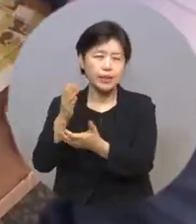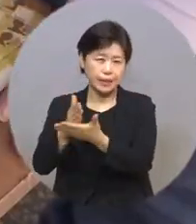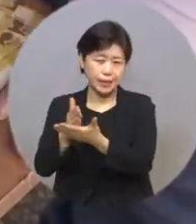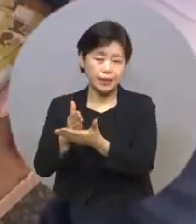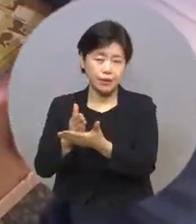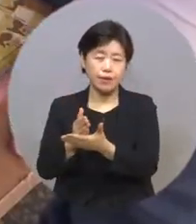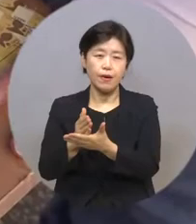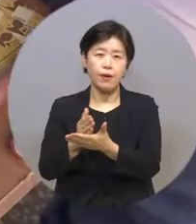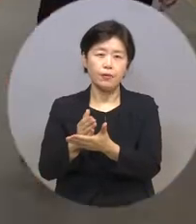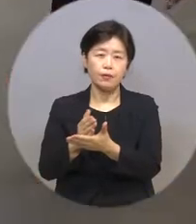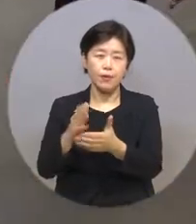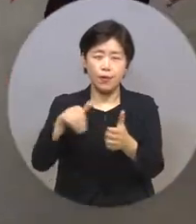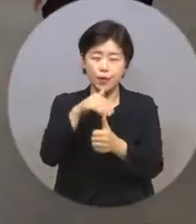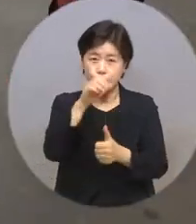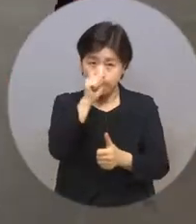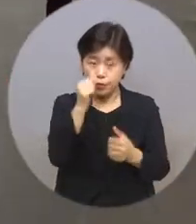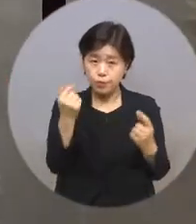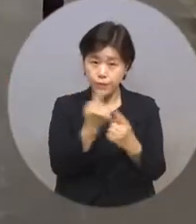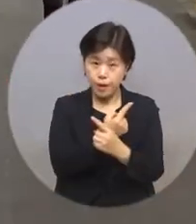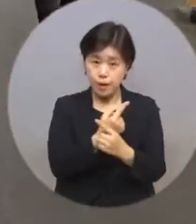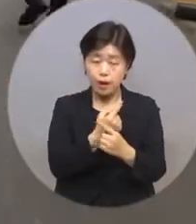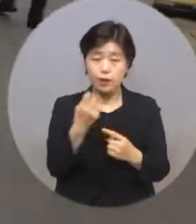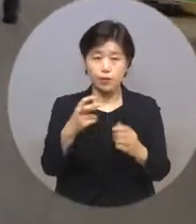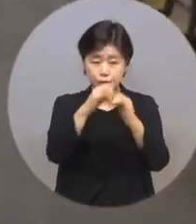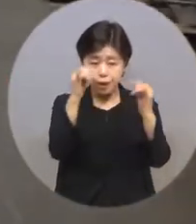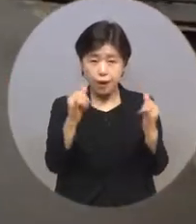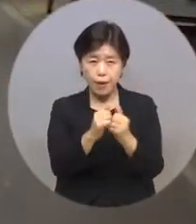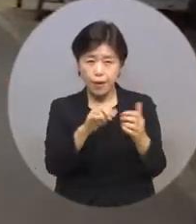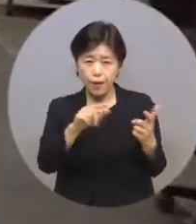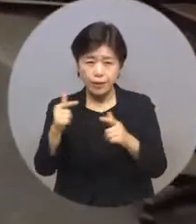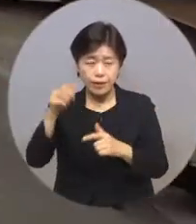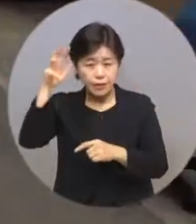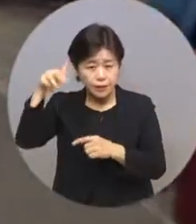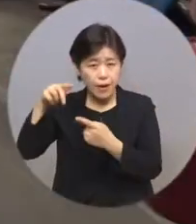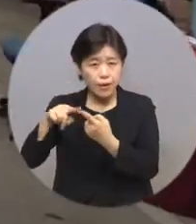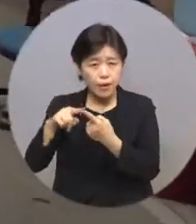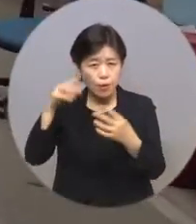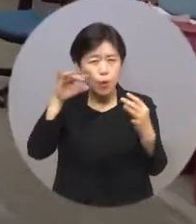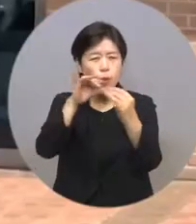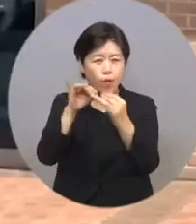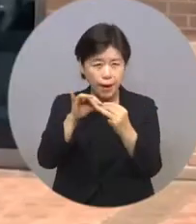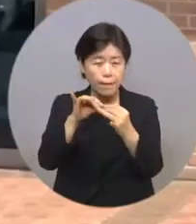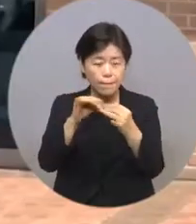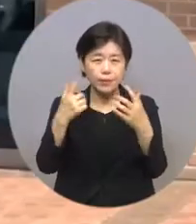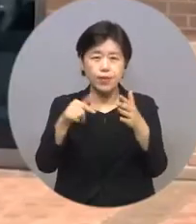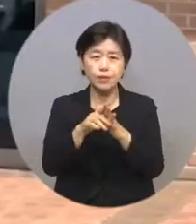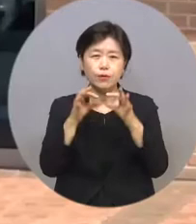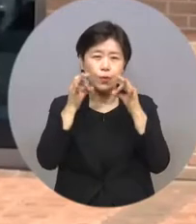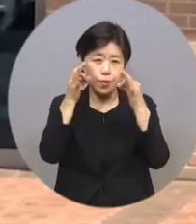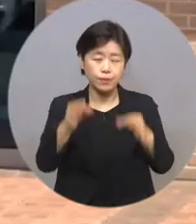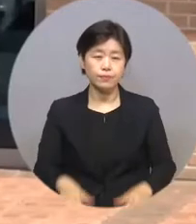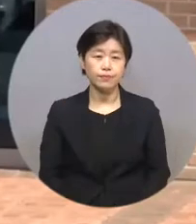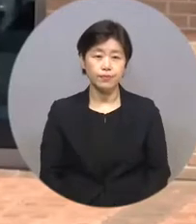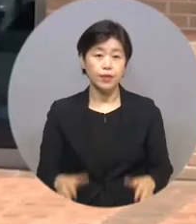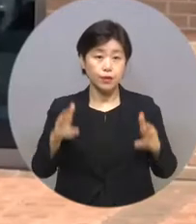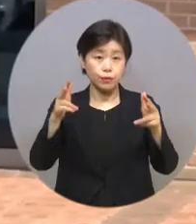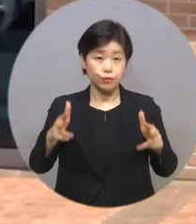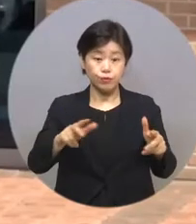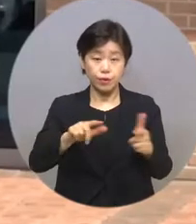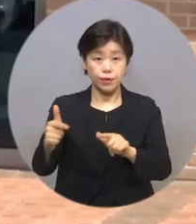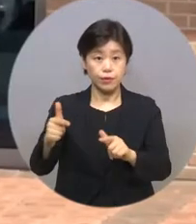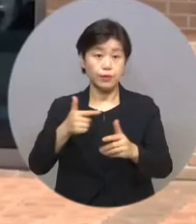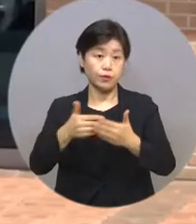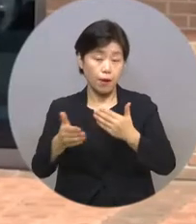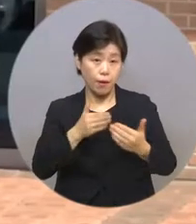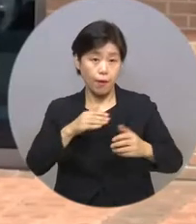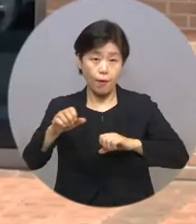친화적인 환경을 만드는 동시에 사회적인 공감대를 만드는데 노력하겠다고 밝혔습니다 한 주간 진행된 다양한 행사